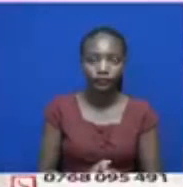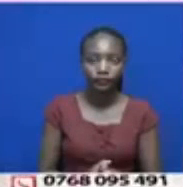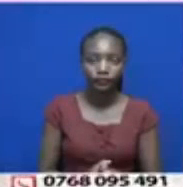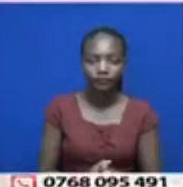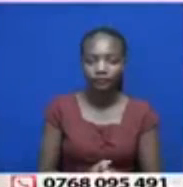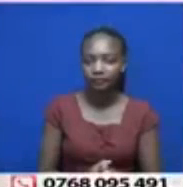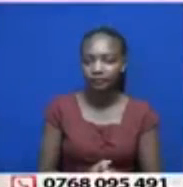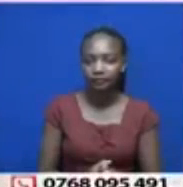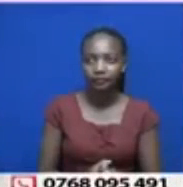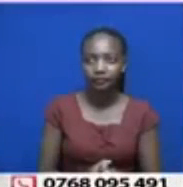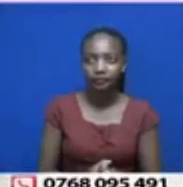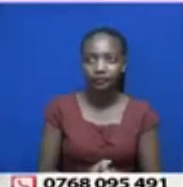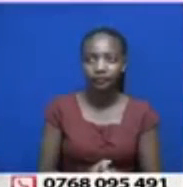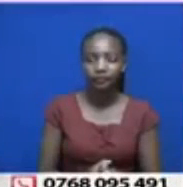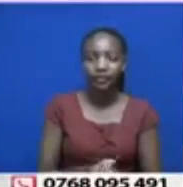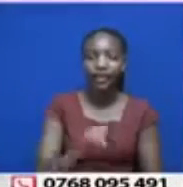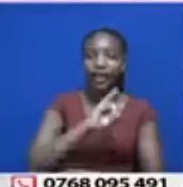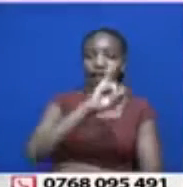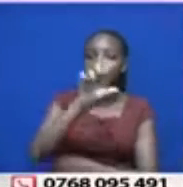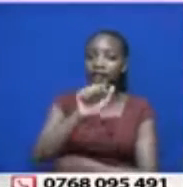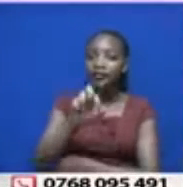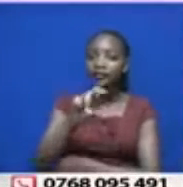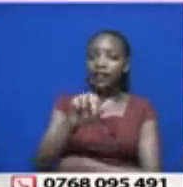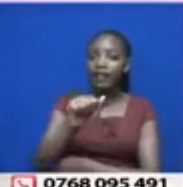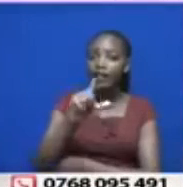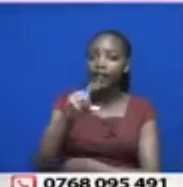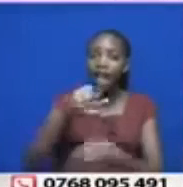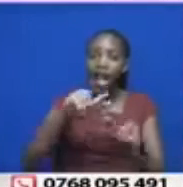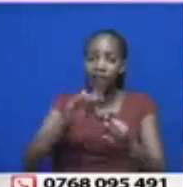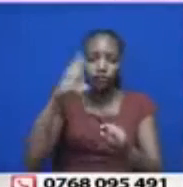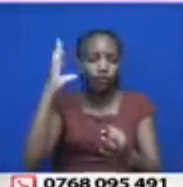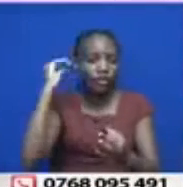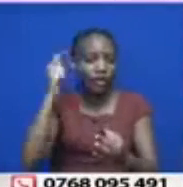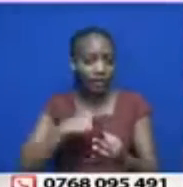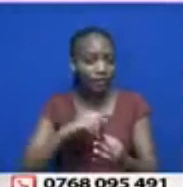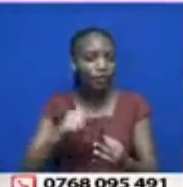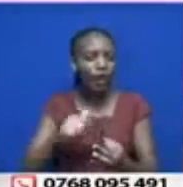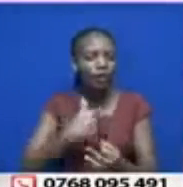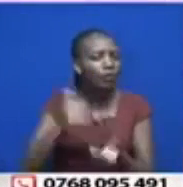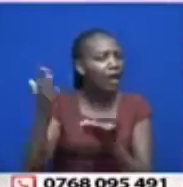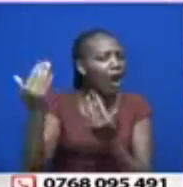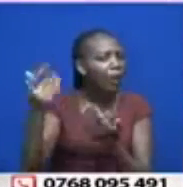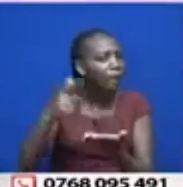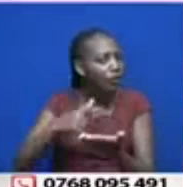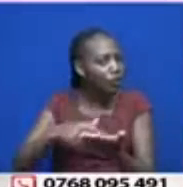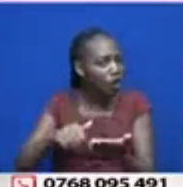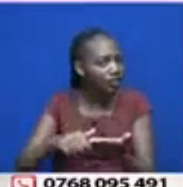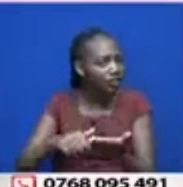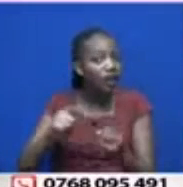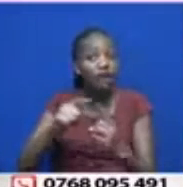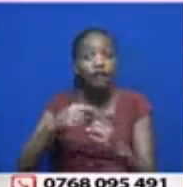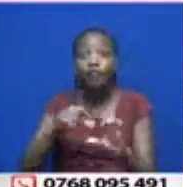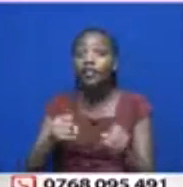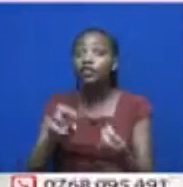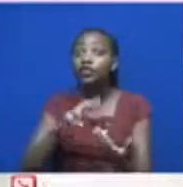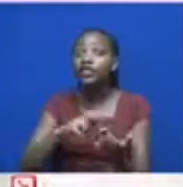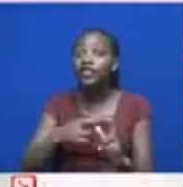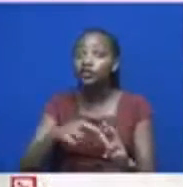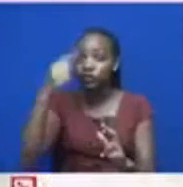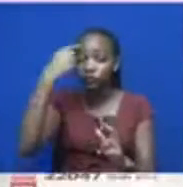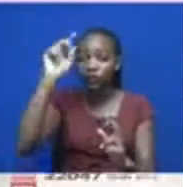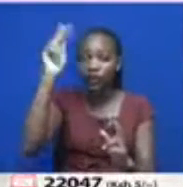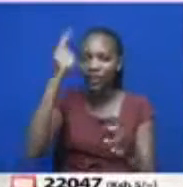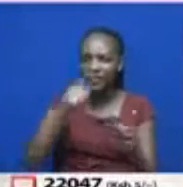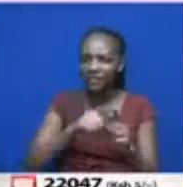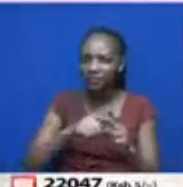Na Gerald, iwapo unanipata, je, tutakuwa tunatarajia nini kutoka uhusiano huu mpya ambao nchi ya Kenya na Somalia wameweza